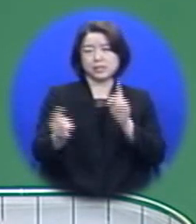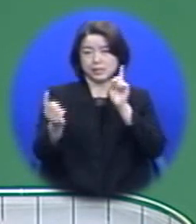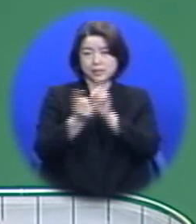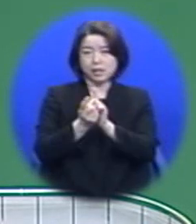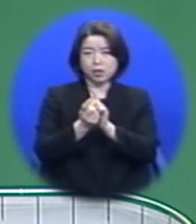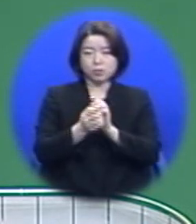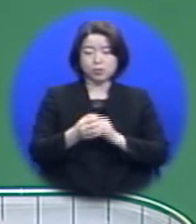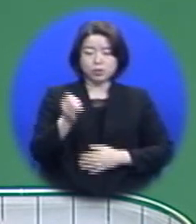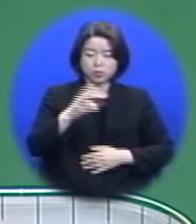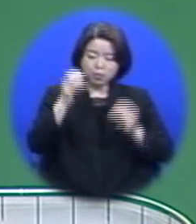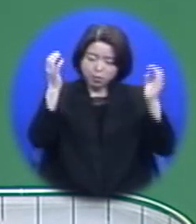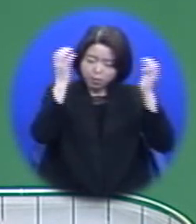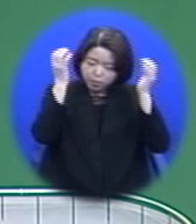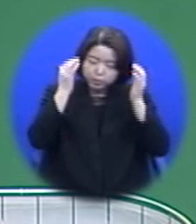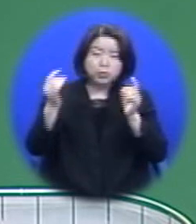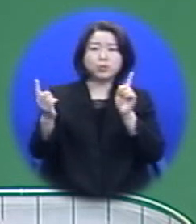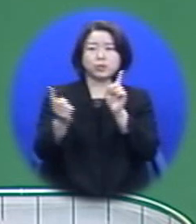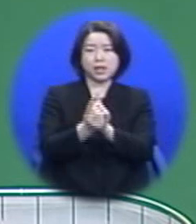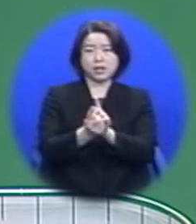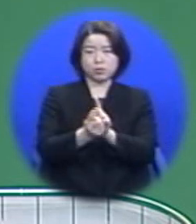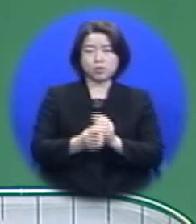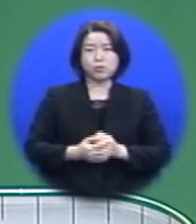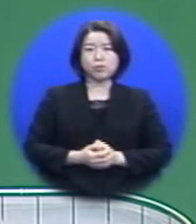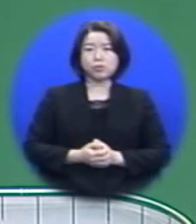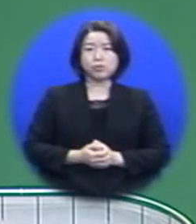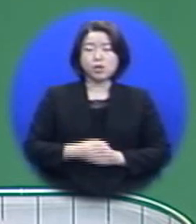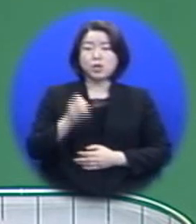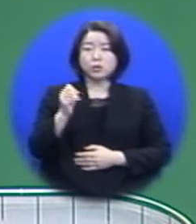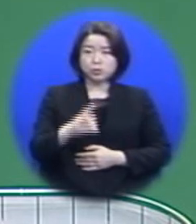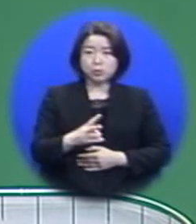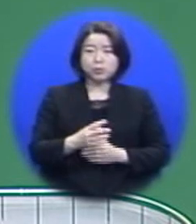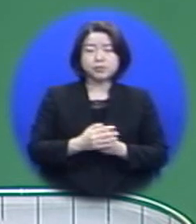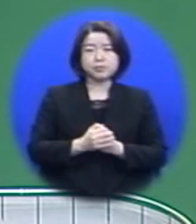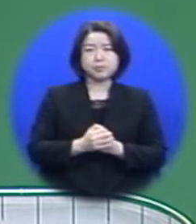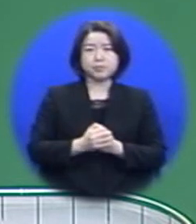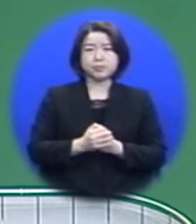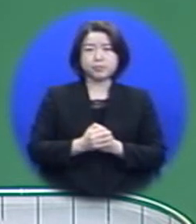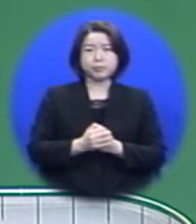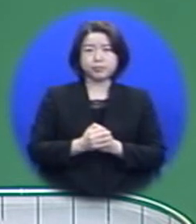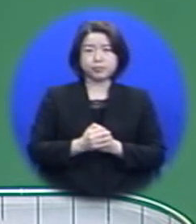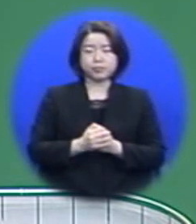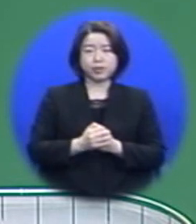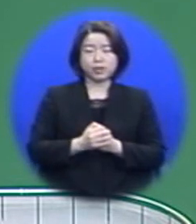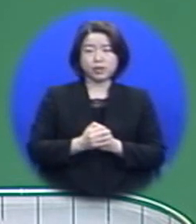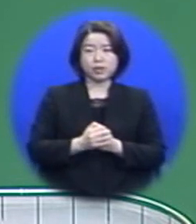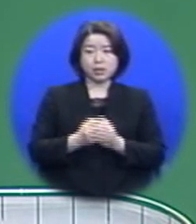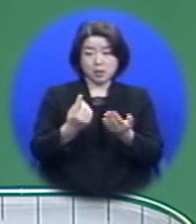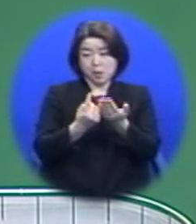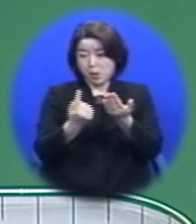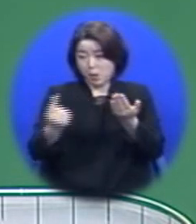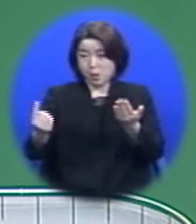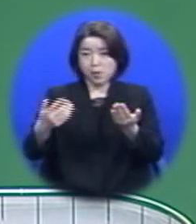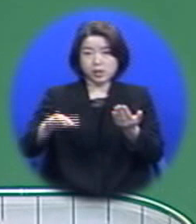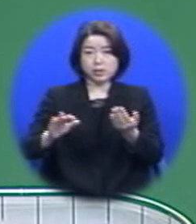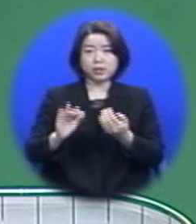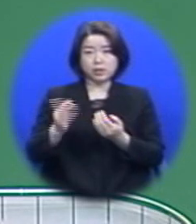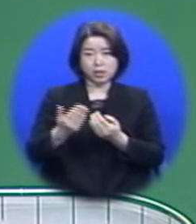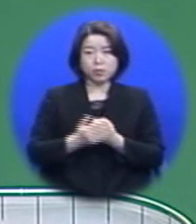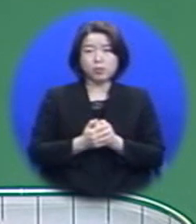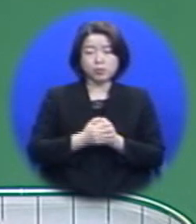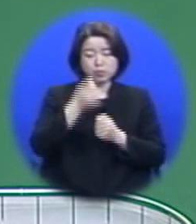고통을 당하고 그리고 소외되고 눈물 흘리는